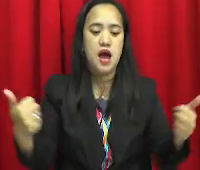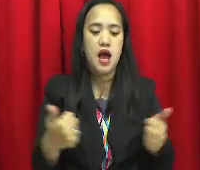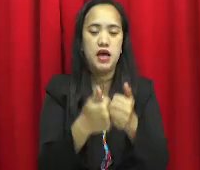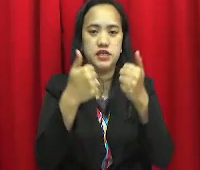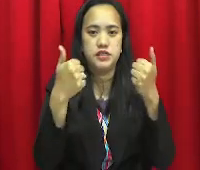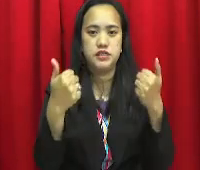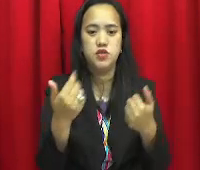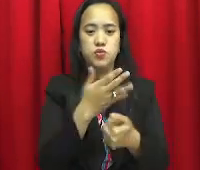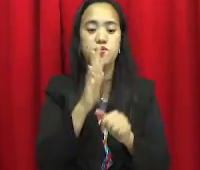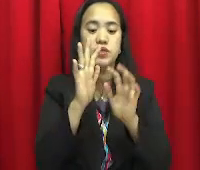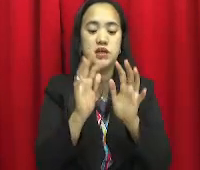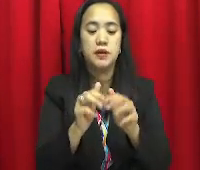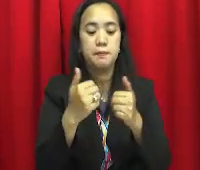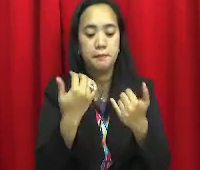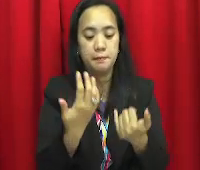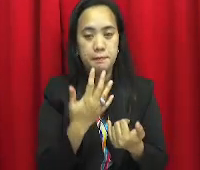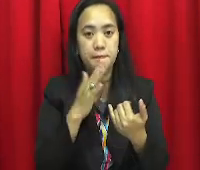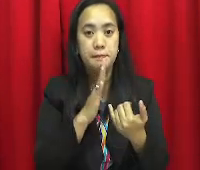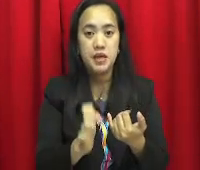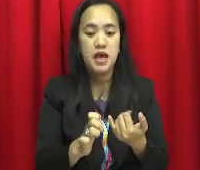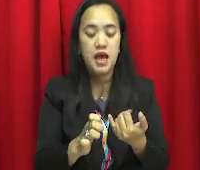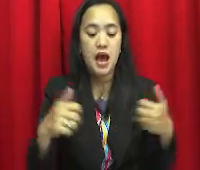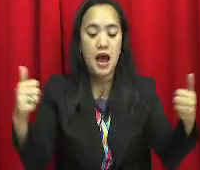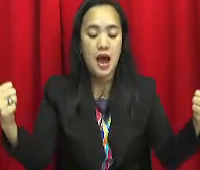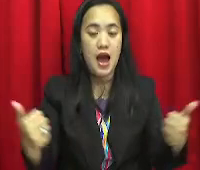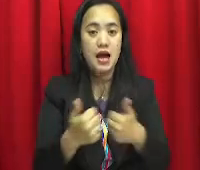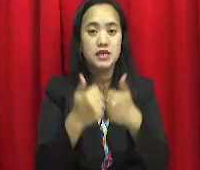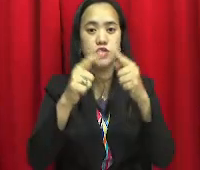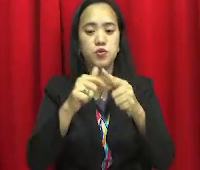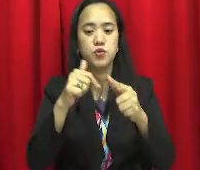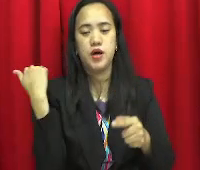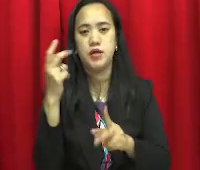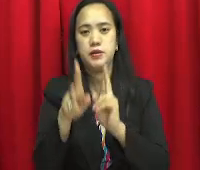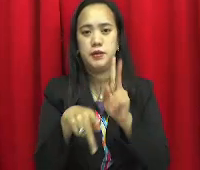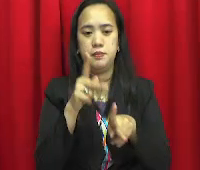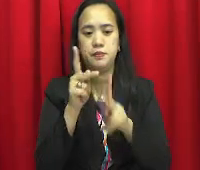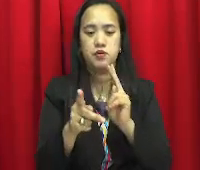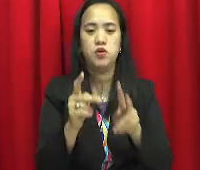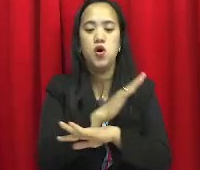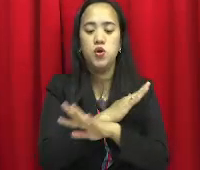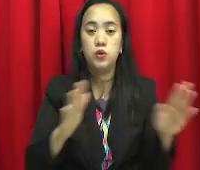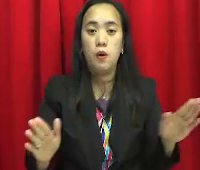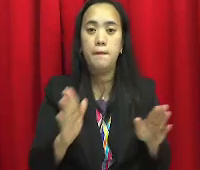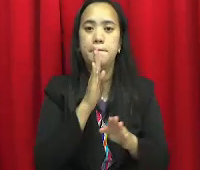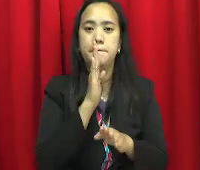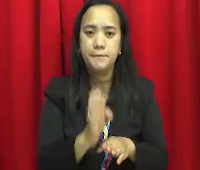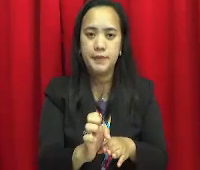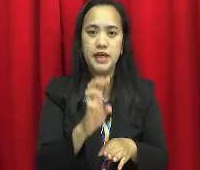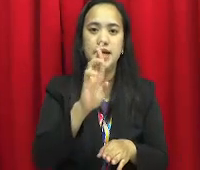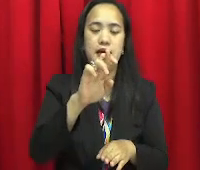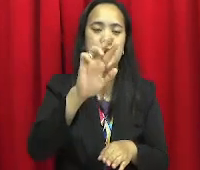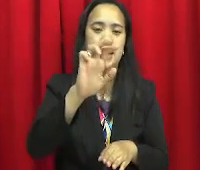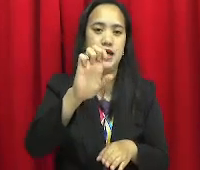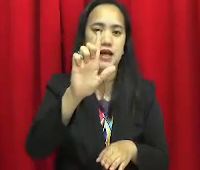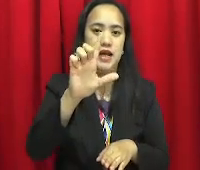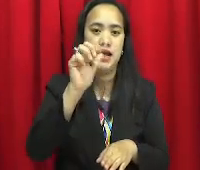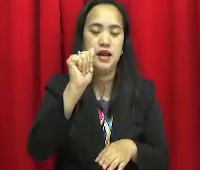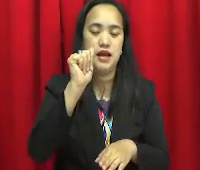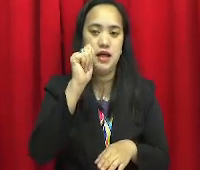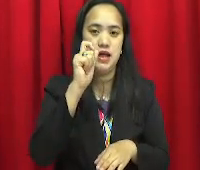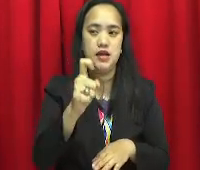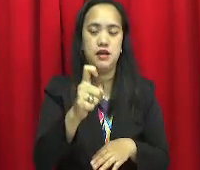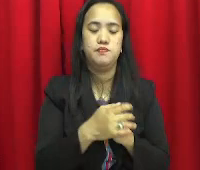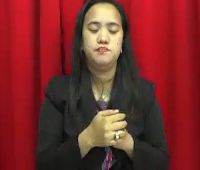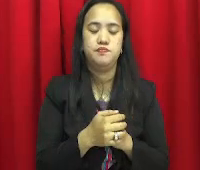iba. Yeah. So tandaan mo, may dinadrive ka ng pamilya. Huwag kang mag-relax. Mm-hmm. Huwag kang mag-relax. Alam mo, yan ang gusto